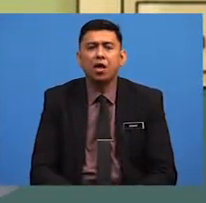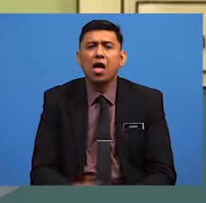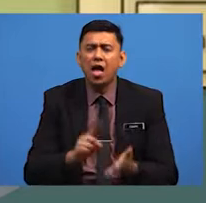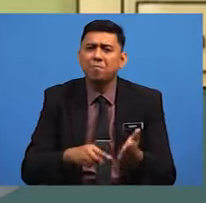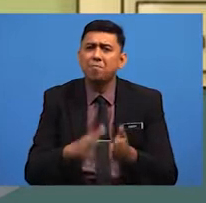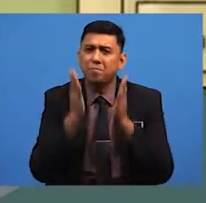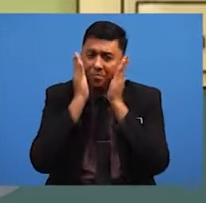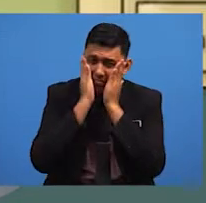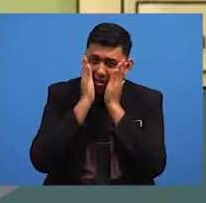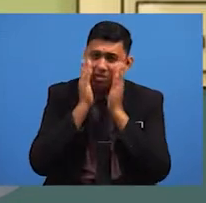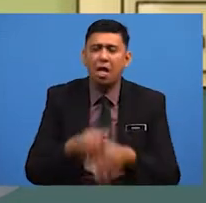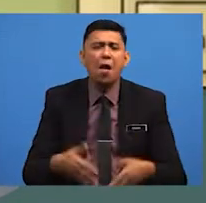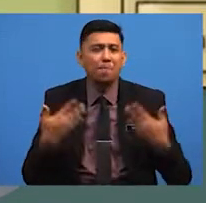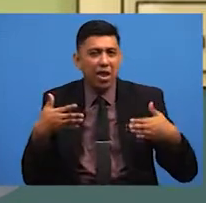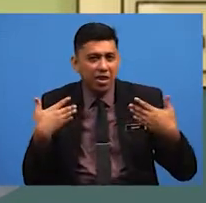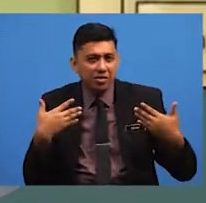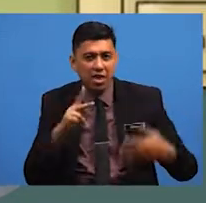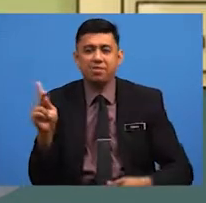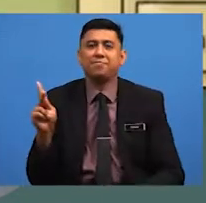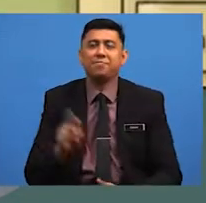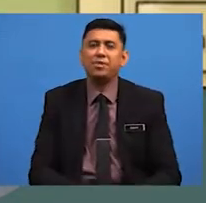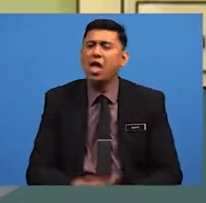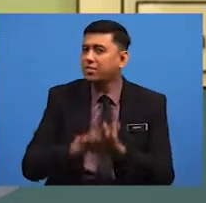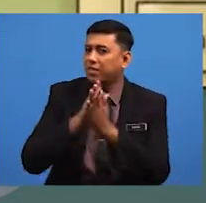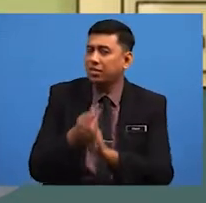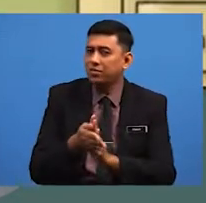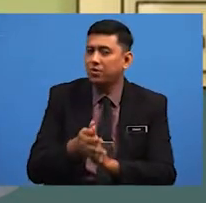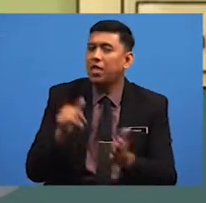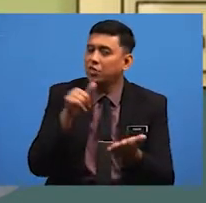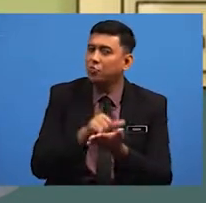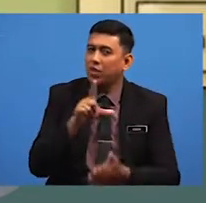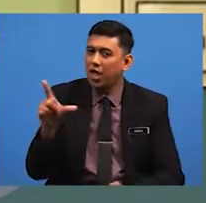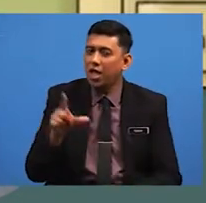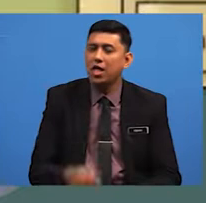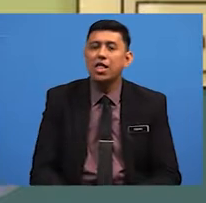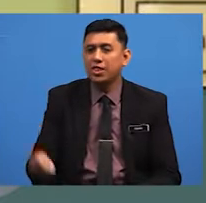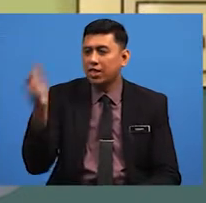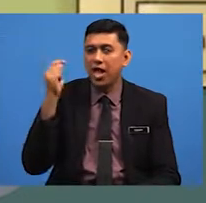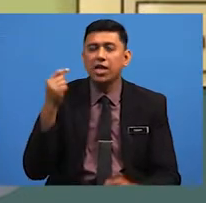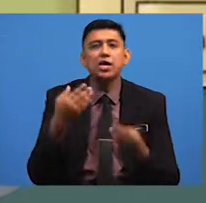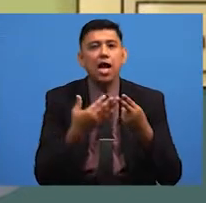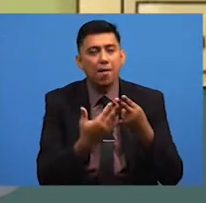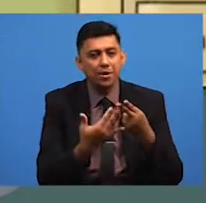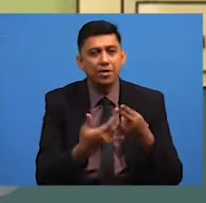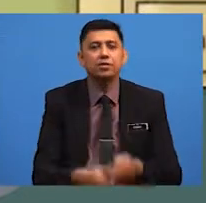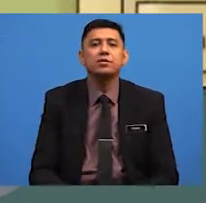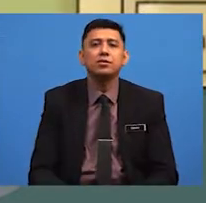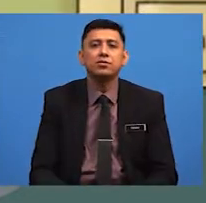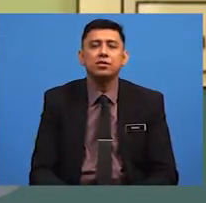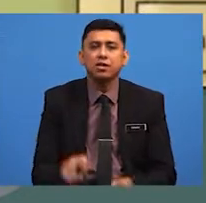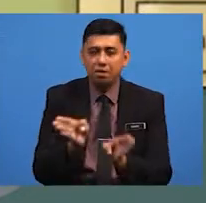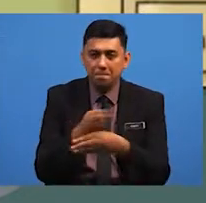apa yang menemui resep Panaskan Jadi itulah tenaga kabel